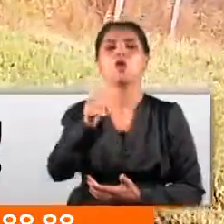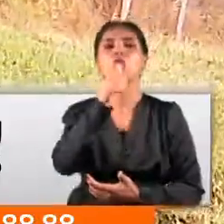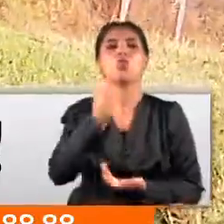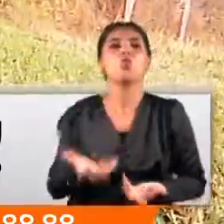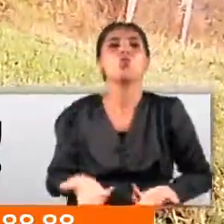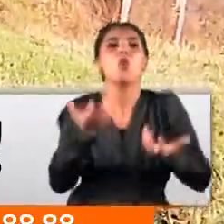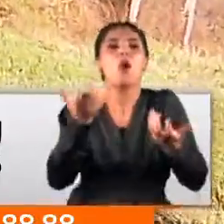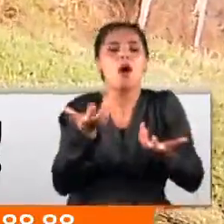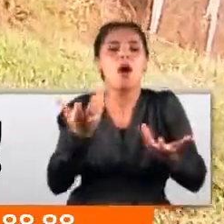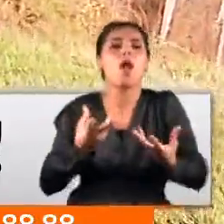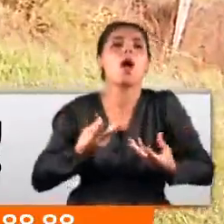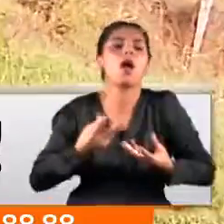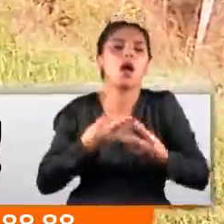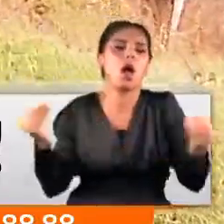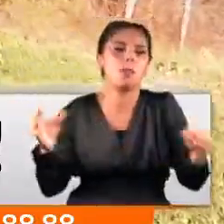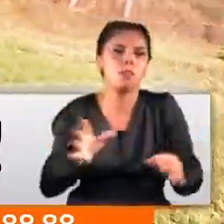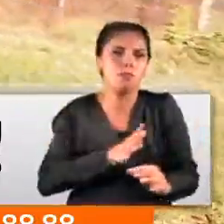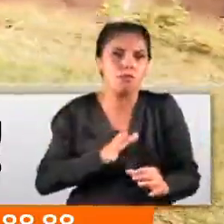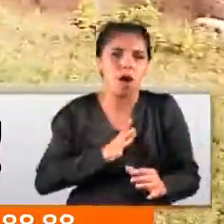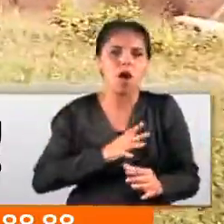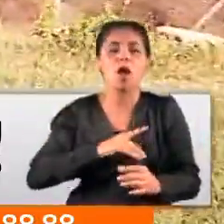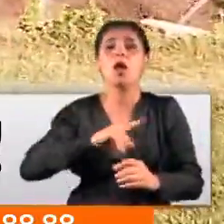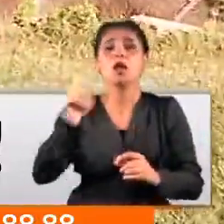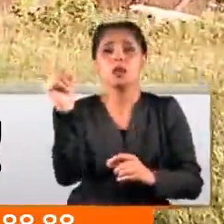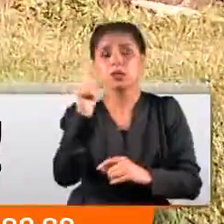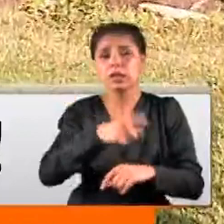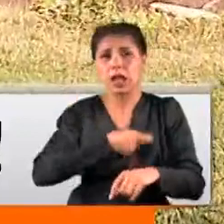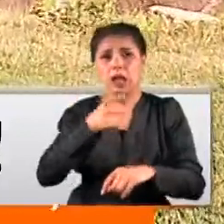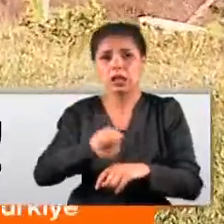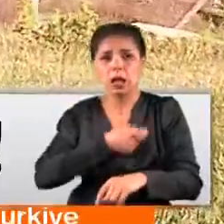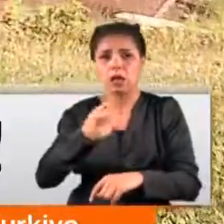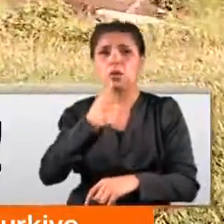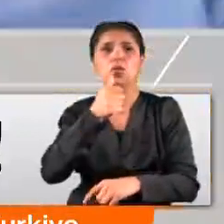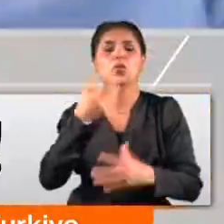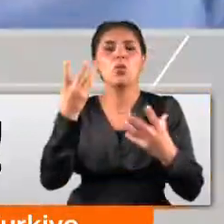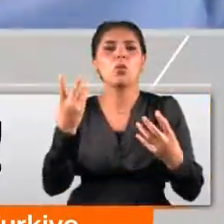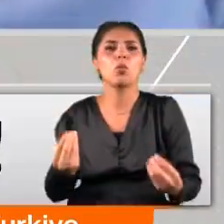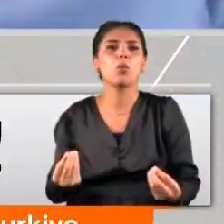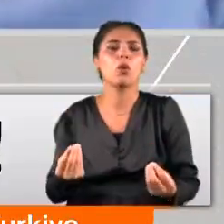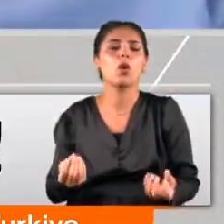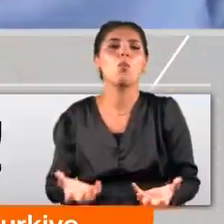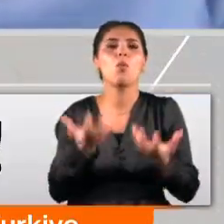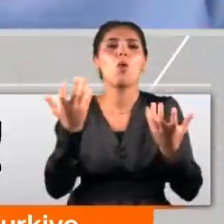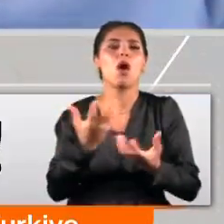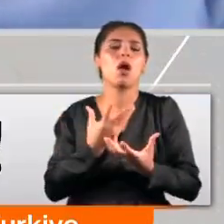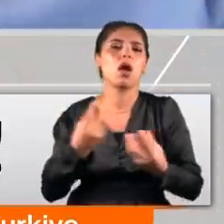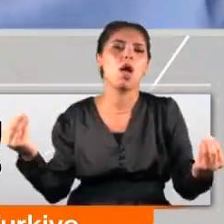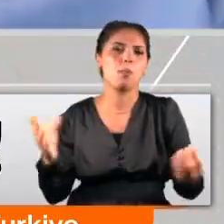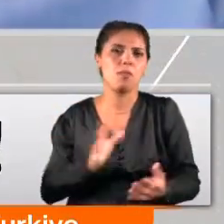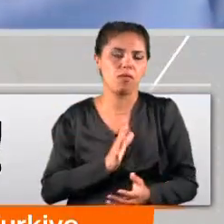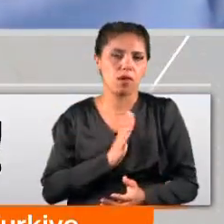bir tık daha serin olmasına rağmen her saatte binlerce ton su buharlaşıyor. Ömerli için bugünkü